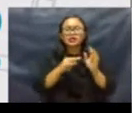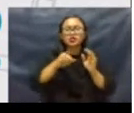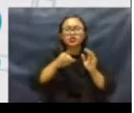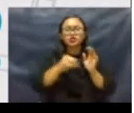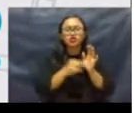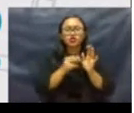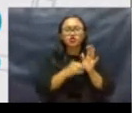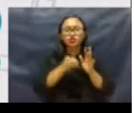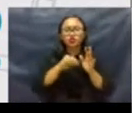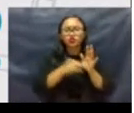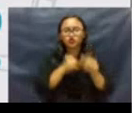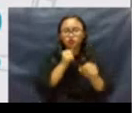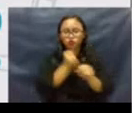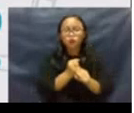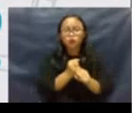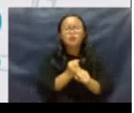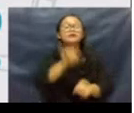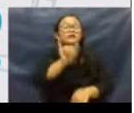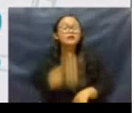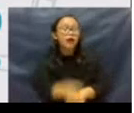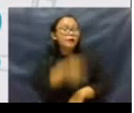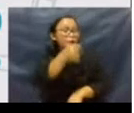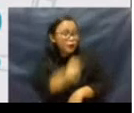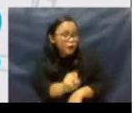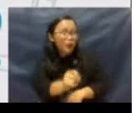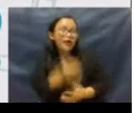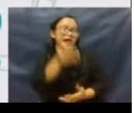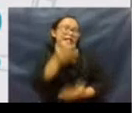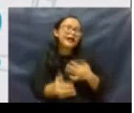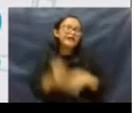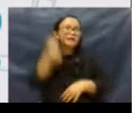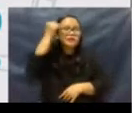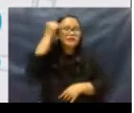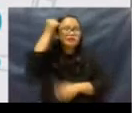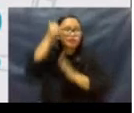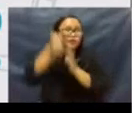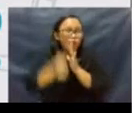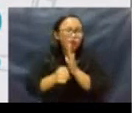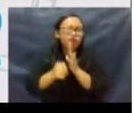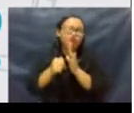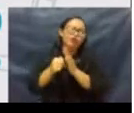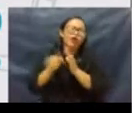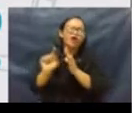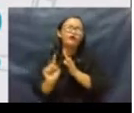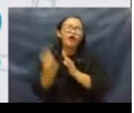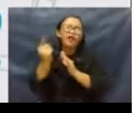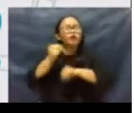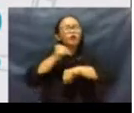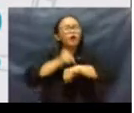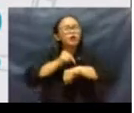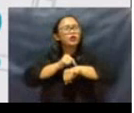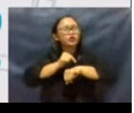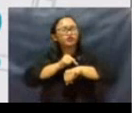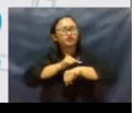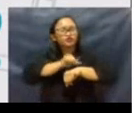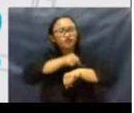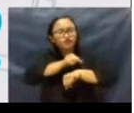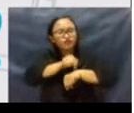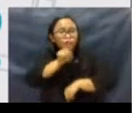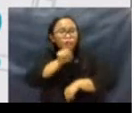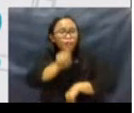untuk di awal proses berpikir kritis itu mungkin perlu waktu. Itu tadi makanya saya sempat sharing